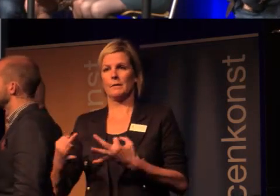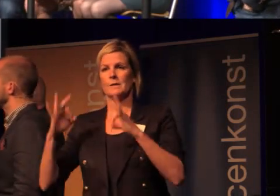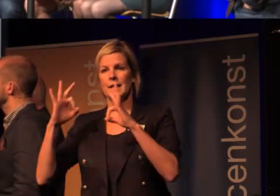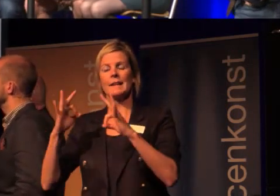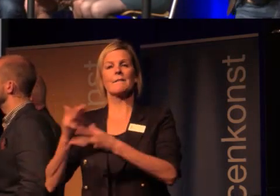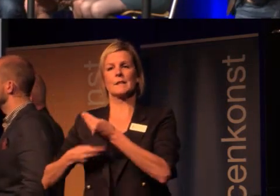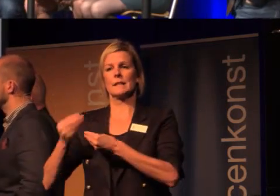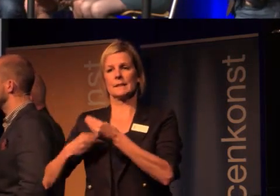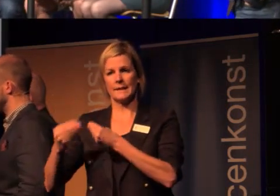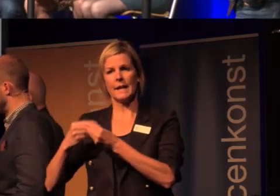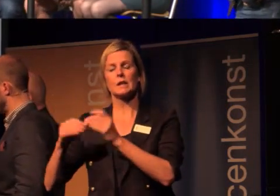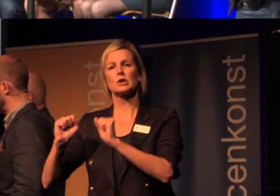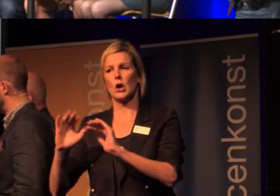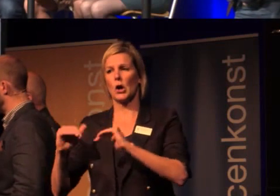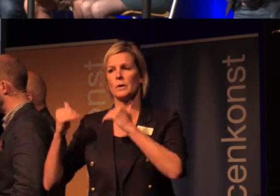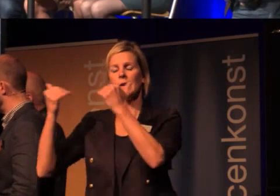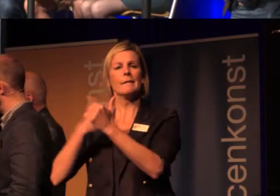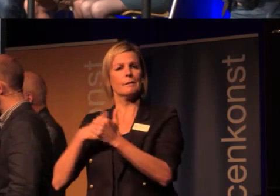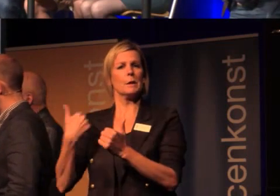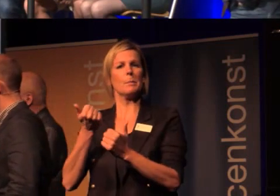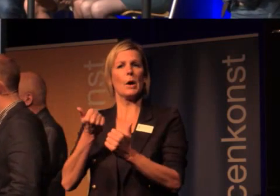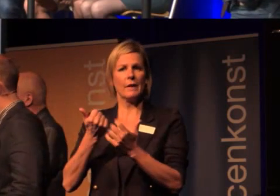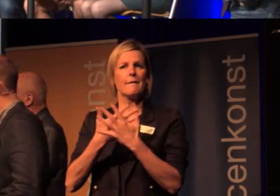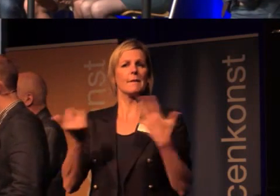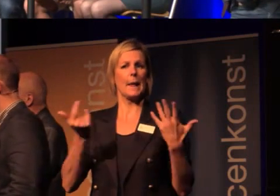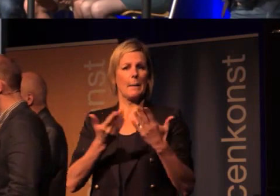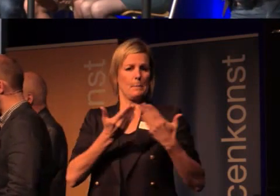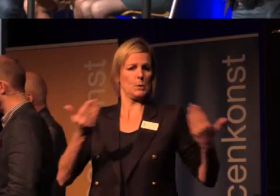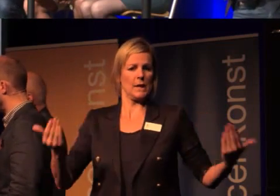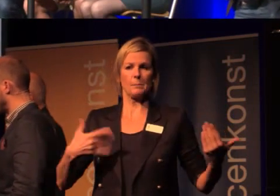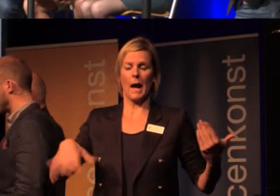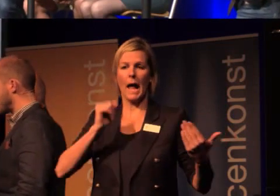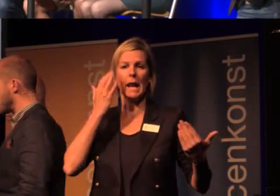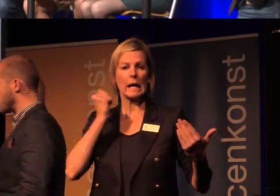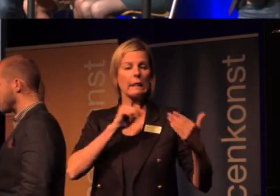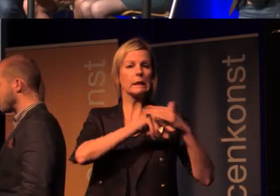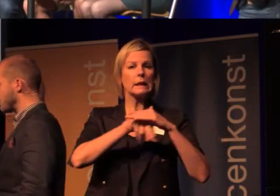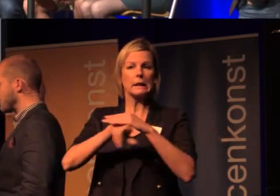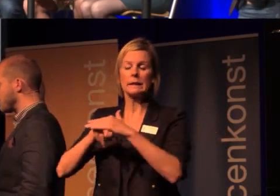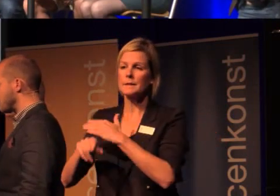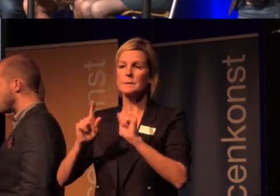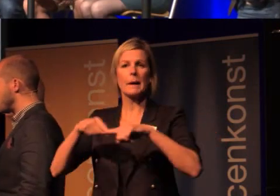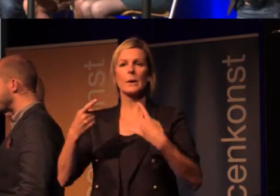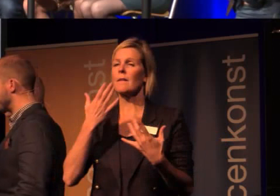öka. Det behövs fler museum som är tillgängliga för alla oavsett vad man har för ekonomiska förutsättningar. Det behövs fler bibliotek